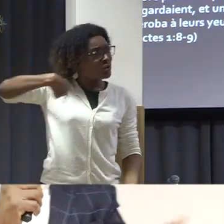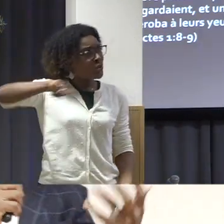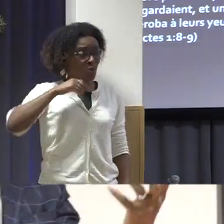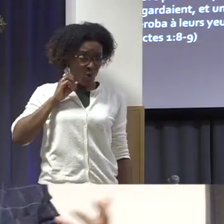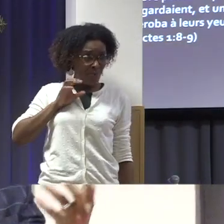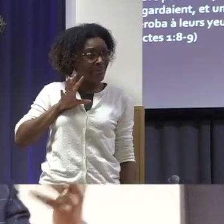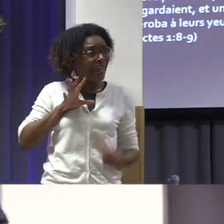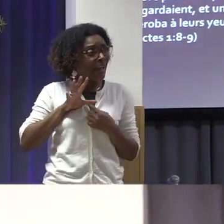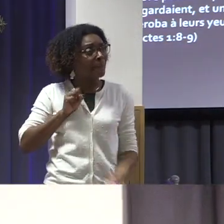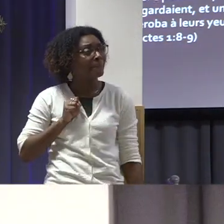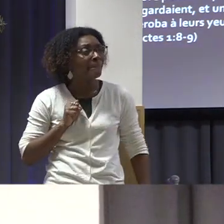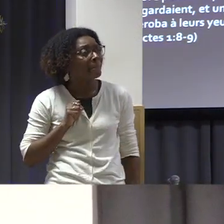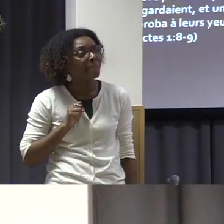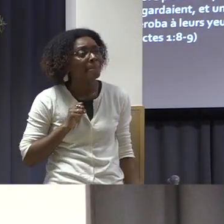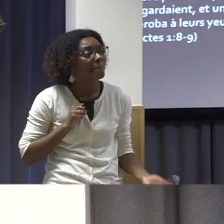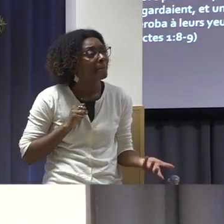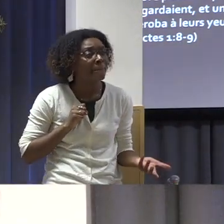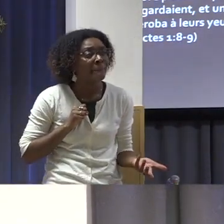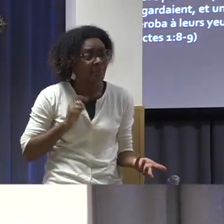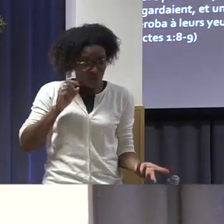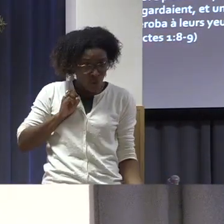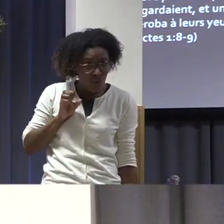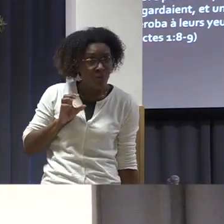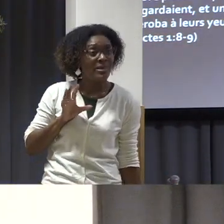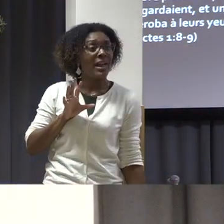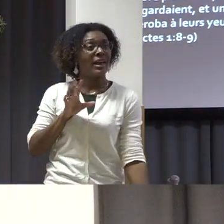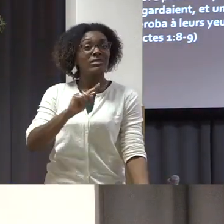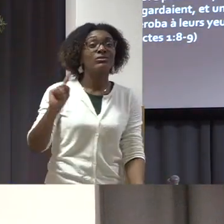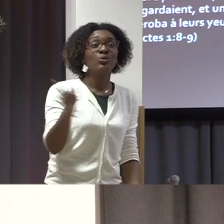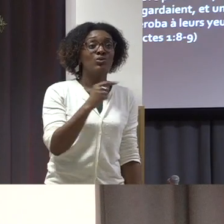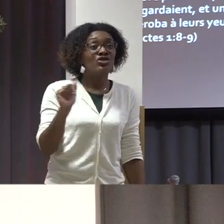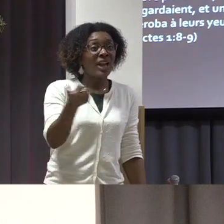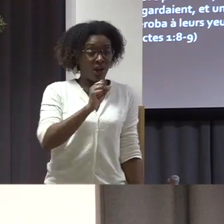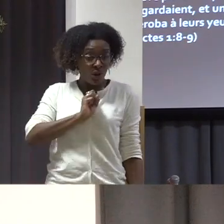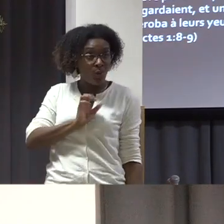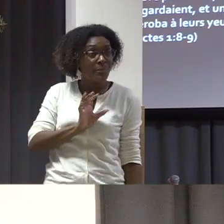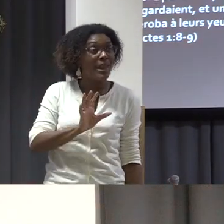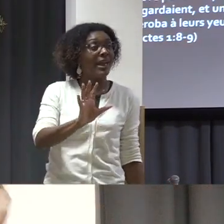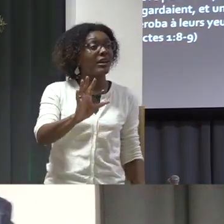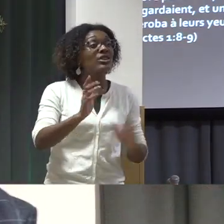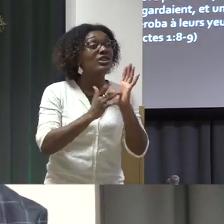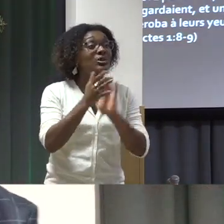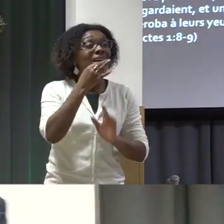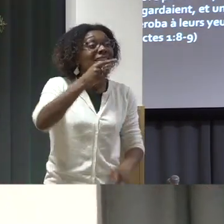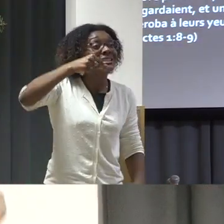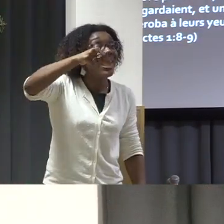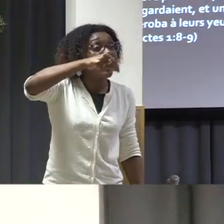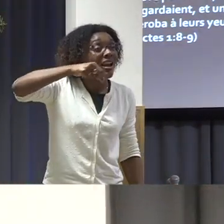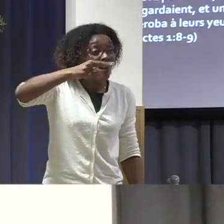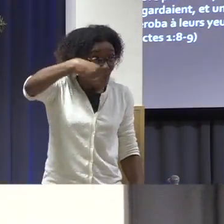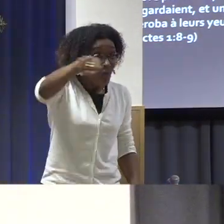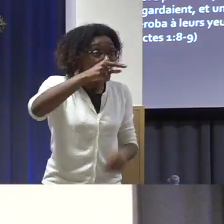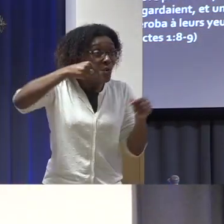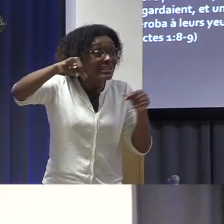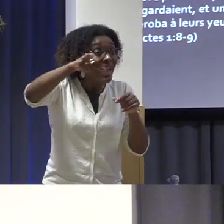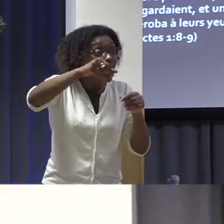notre la honte notre éclairage notre notre capacité à éclairer il leur a dit vous êtes celle de la terre pour donner